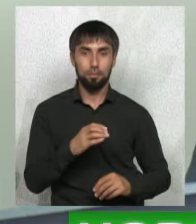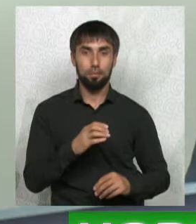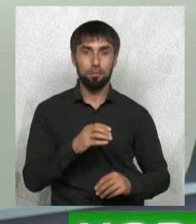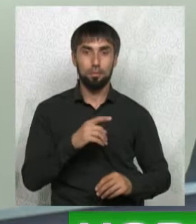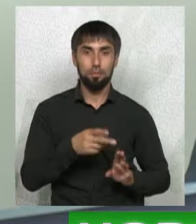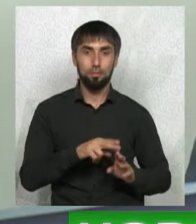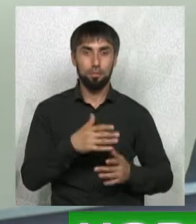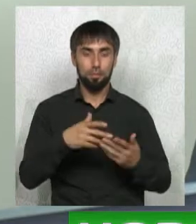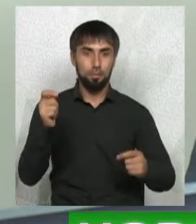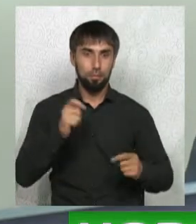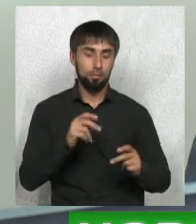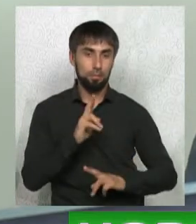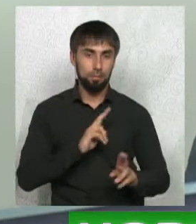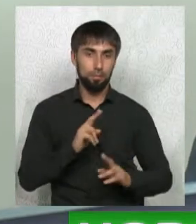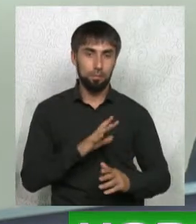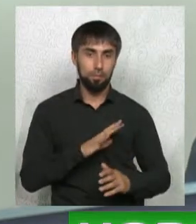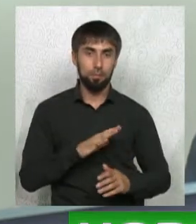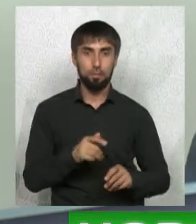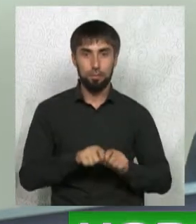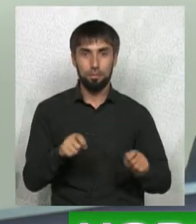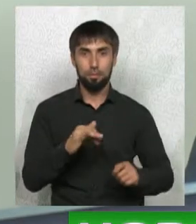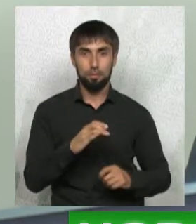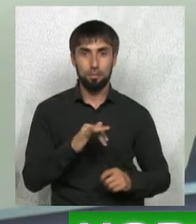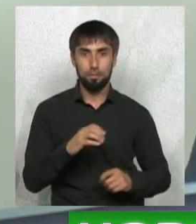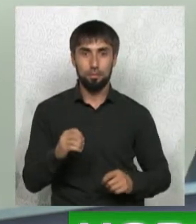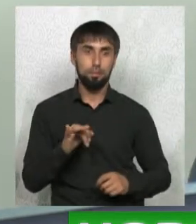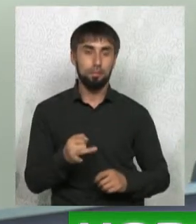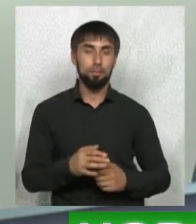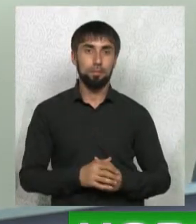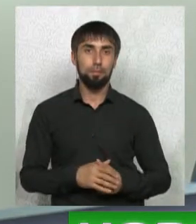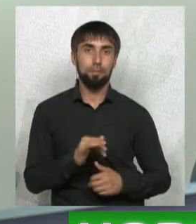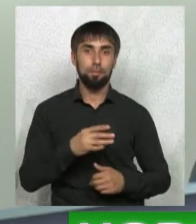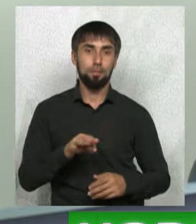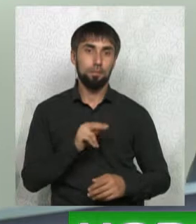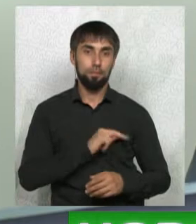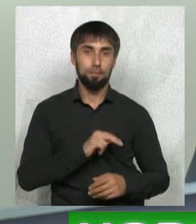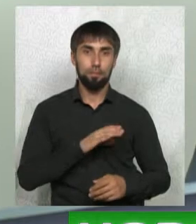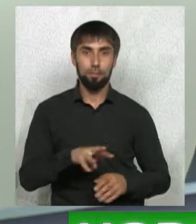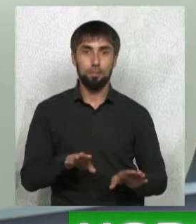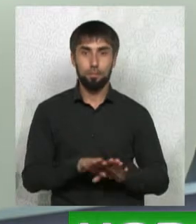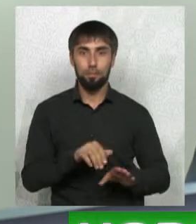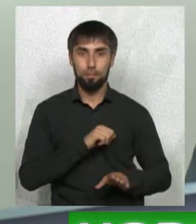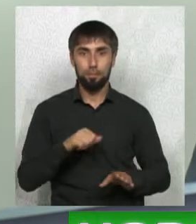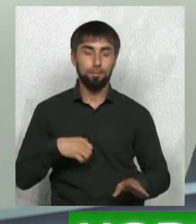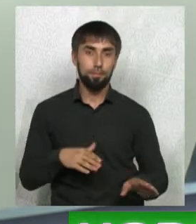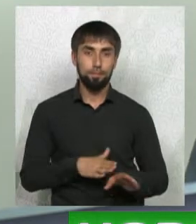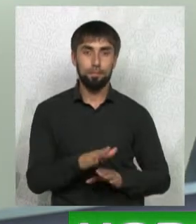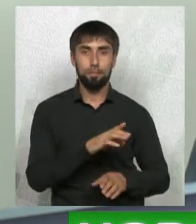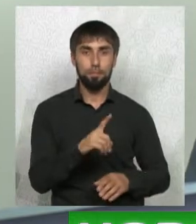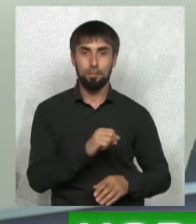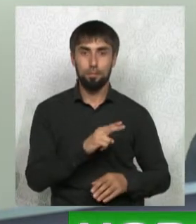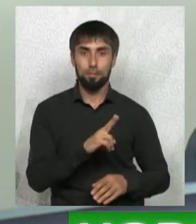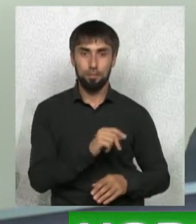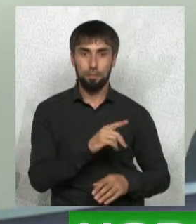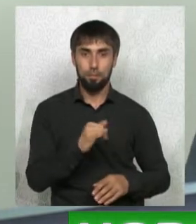к нам приходят, обращаются, мы создаем условия. И успешно работаем, тем самым пополняем и казну, и